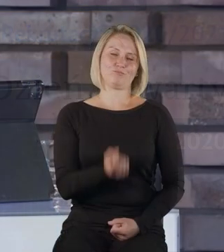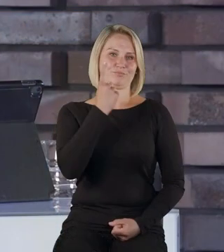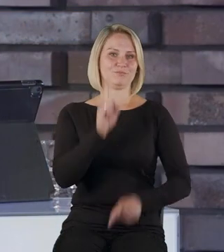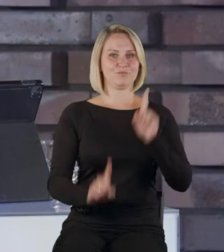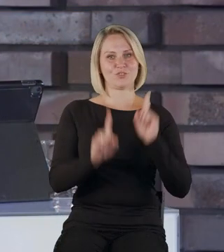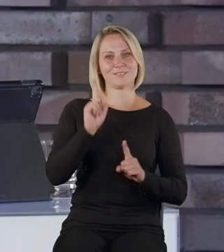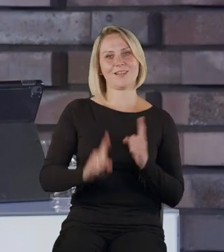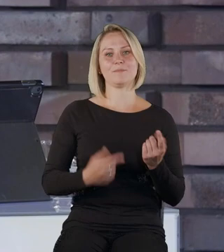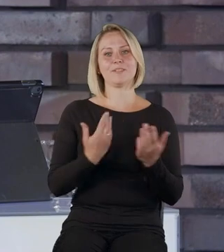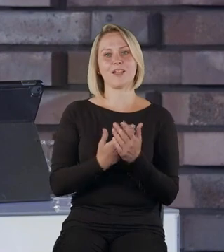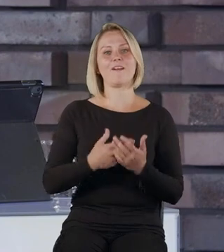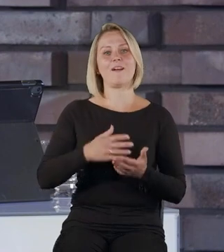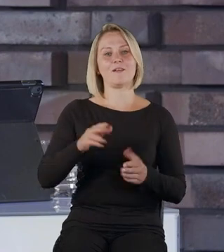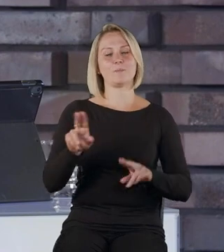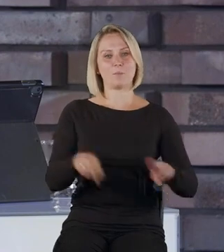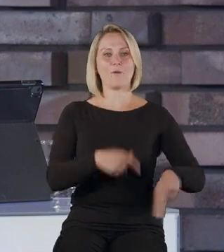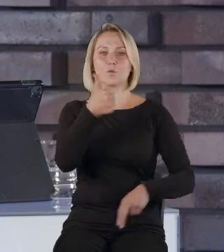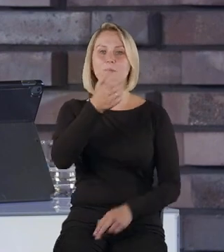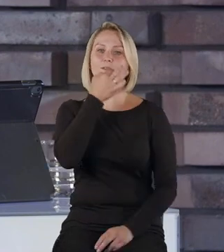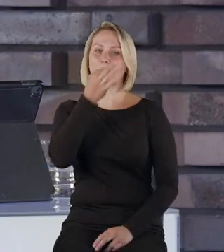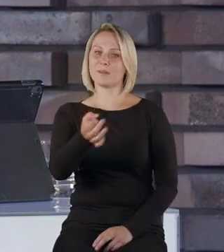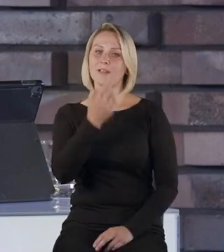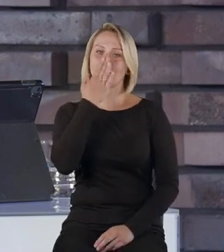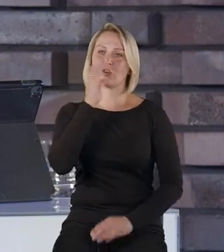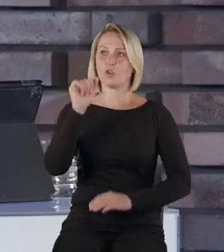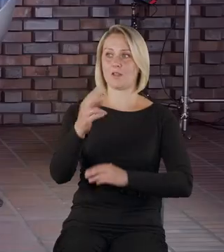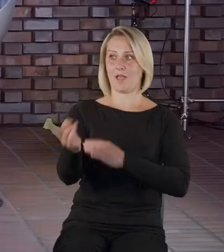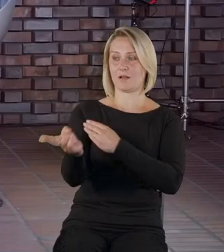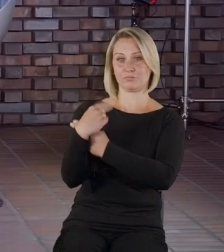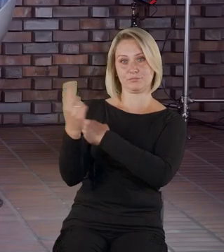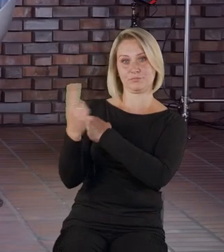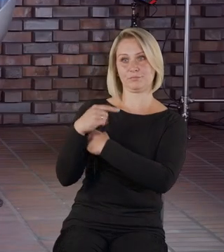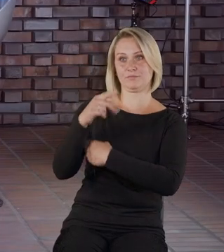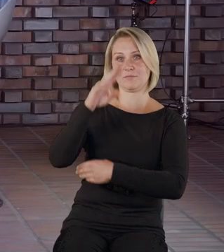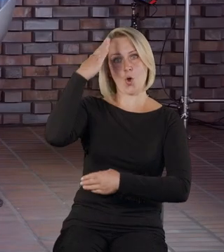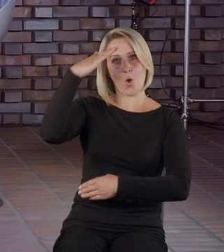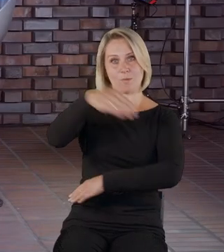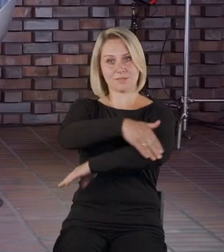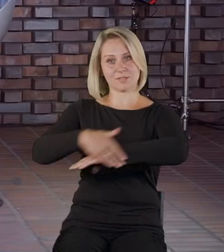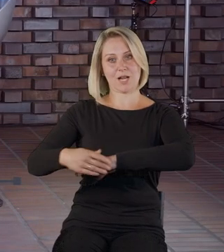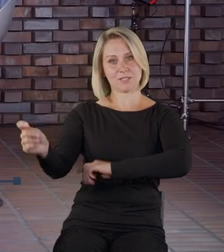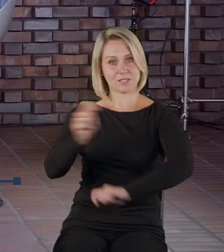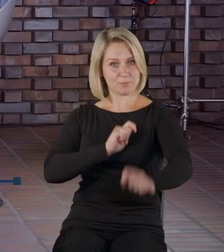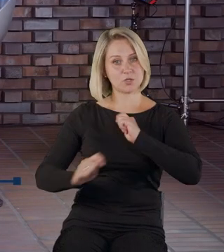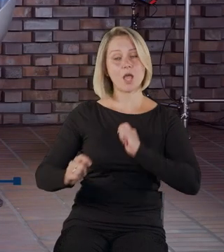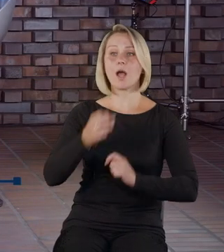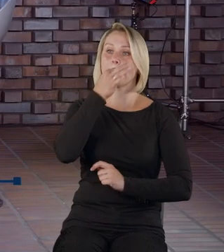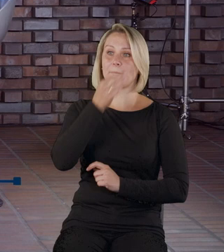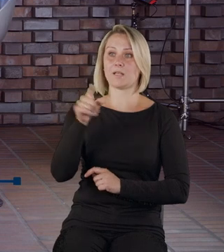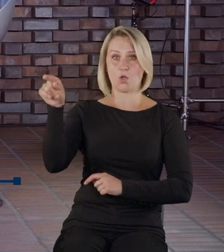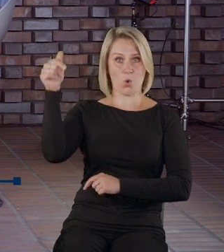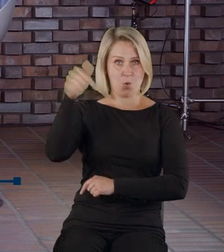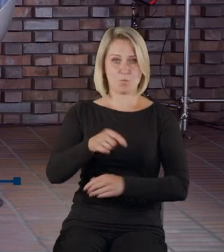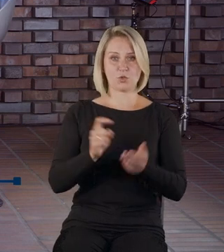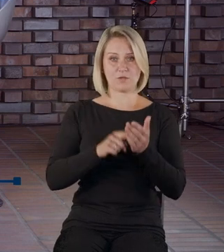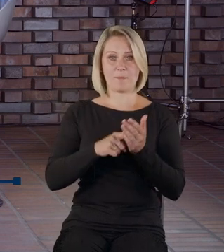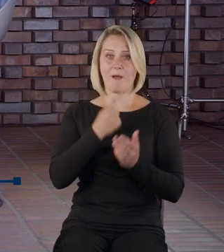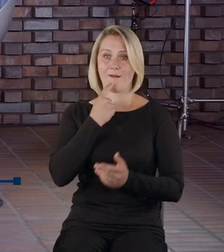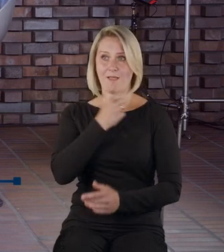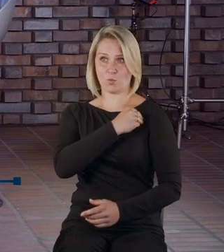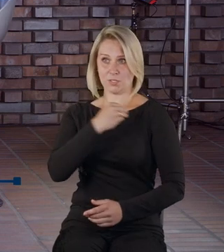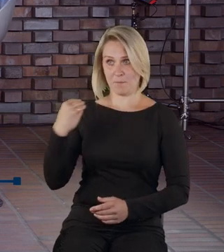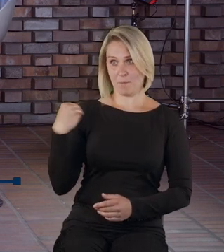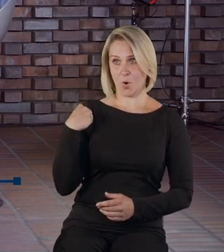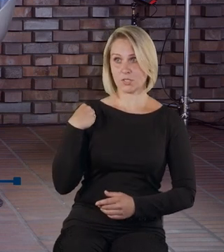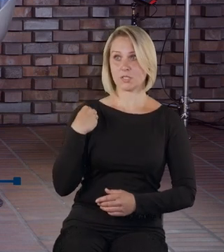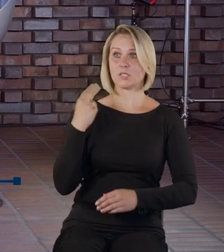A już teraz wracamy do pierwszego pytania dotyczącego rekrutacji cudzoziemców. Brzmiało ono, czy cudzoziemcy muszą posługiwać się językiem polskim, aby studiować